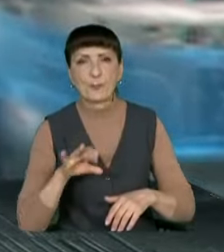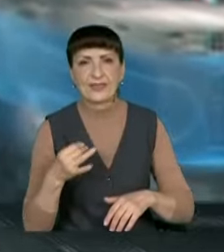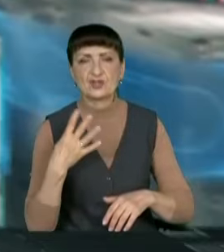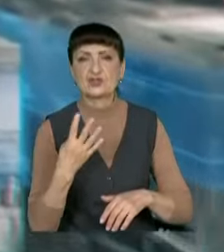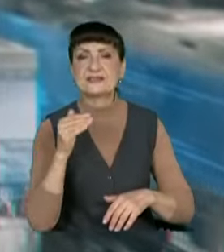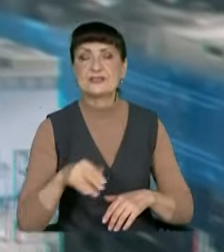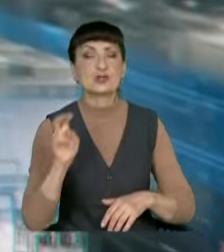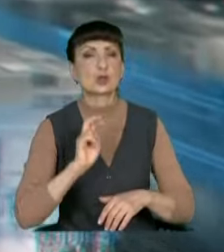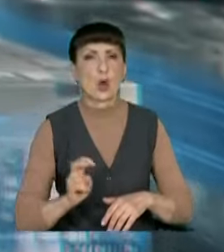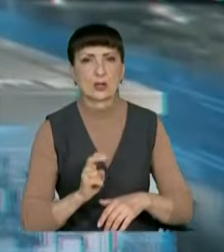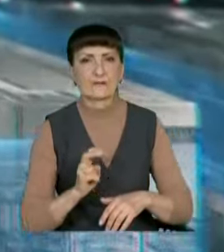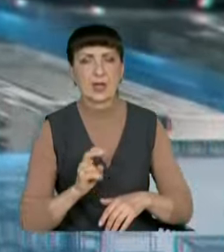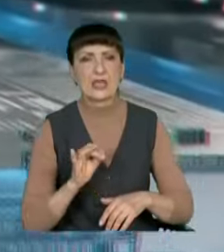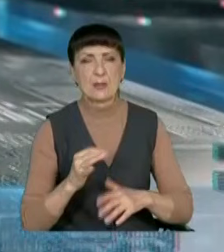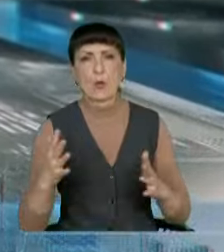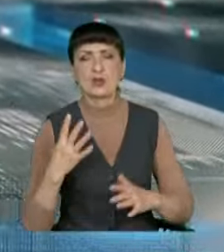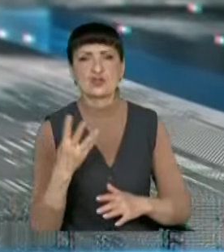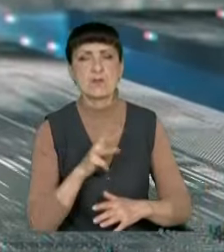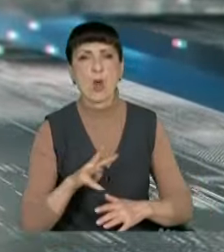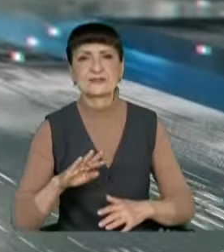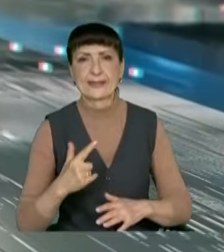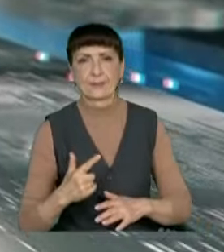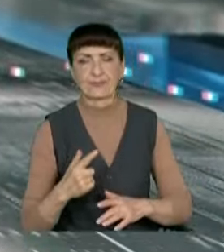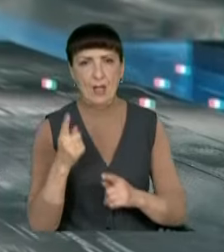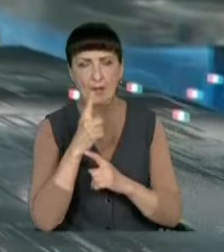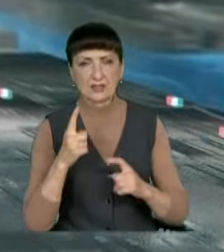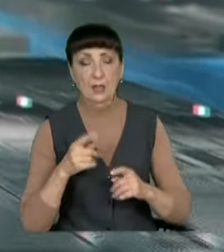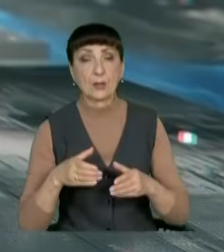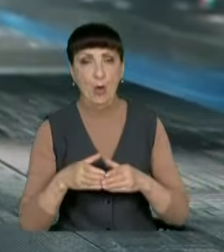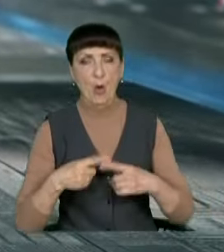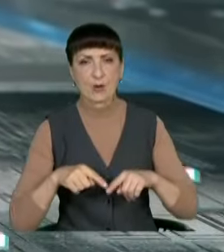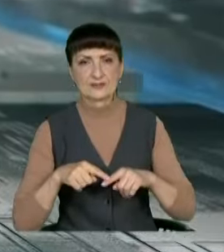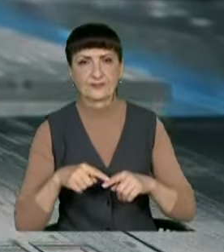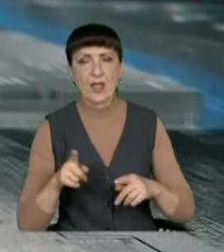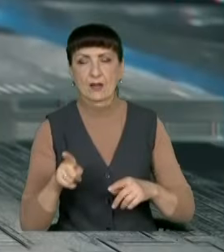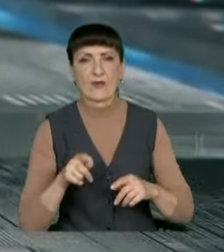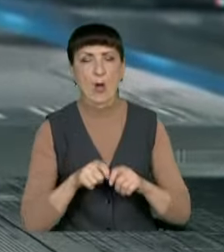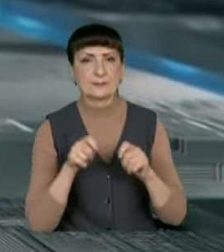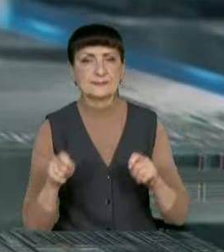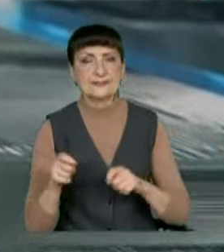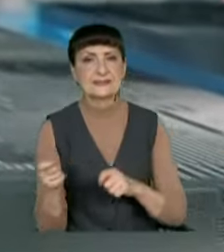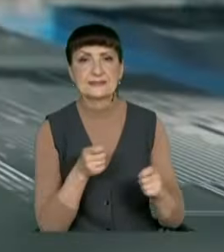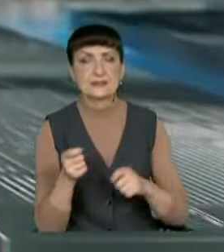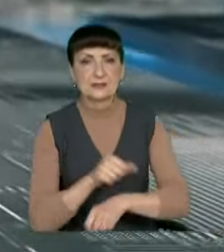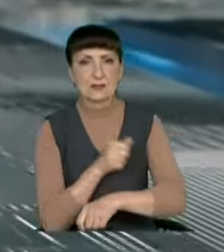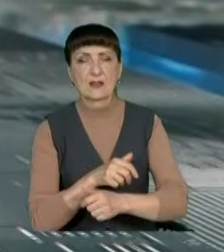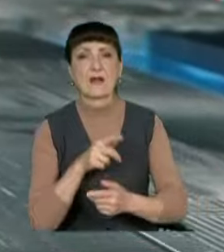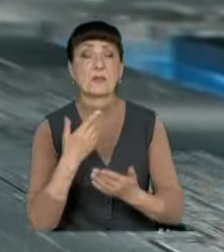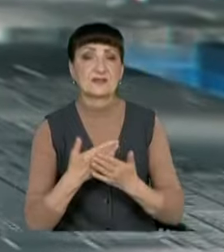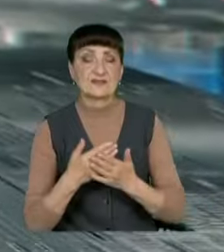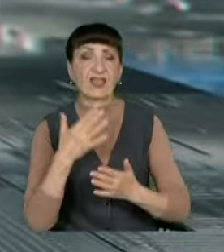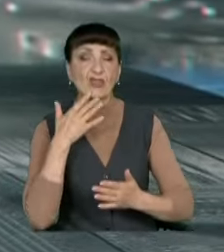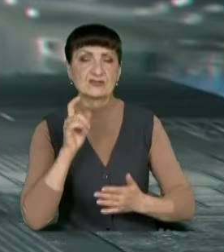4000 долларов США и более 4 миллионов тенге. По данным надзорных органов, в организации наркоканала также подозревается